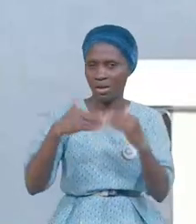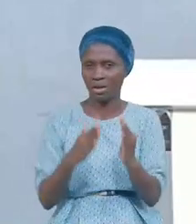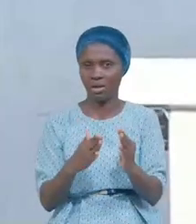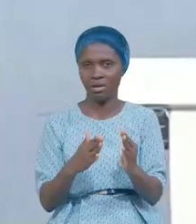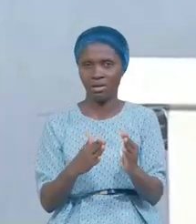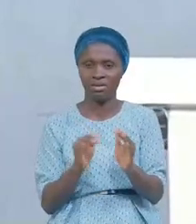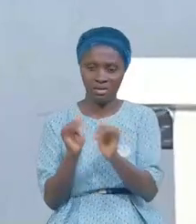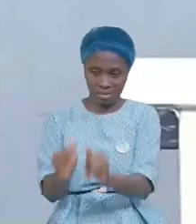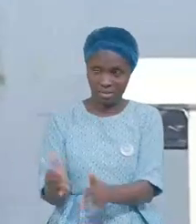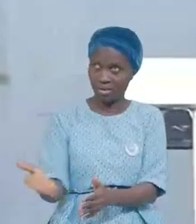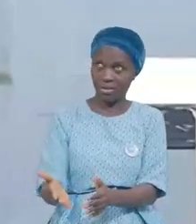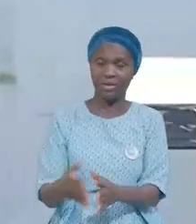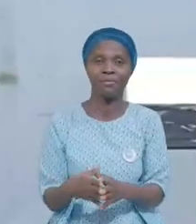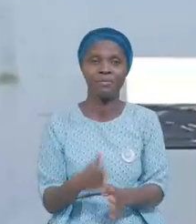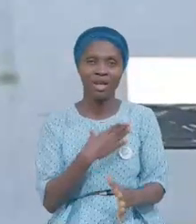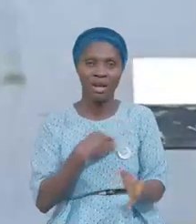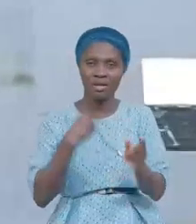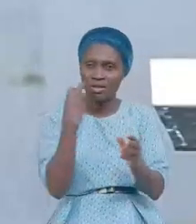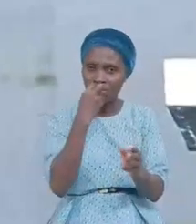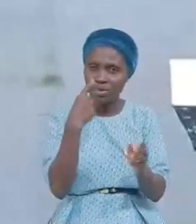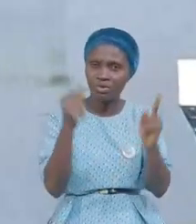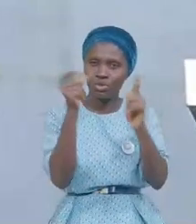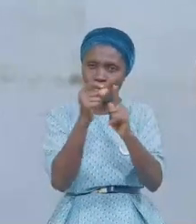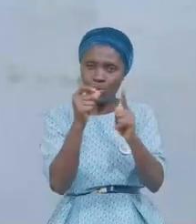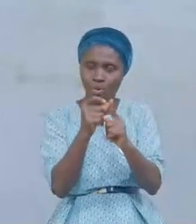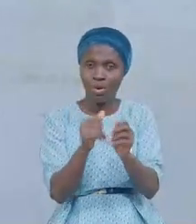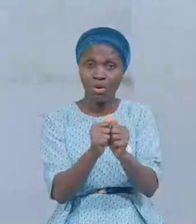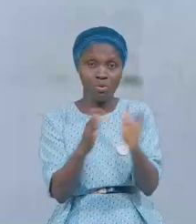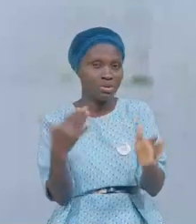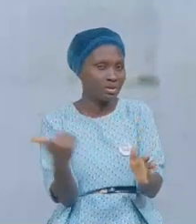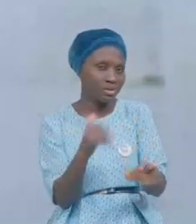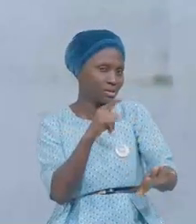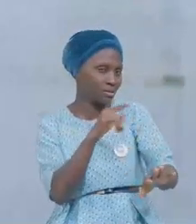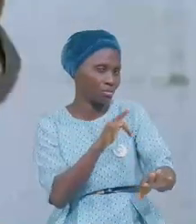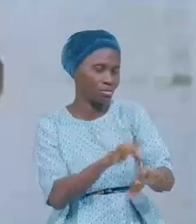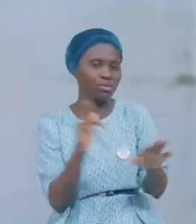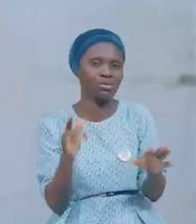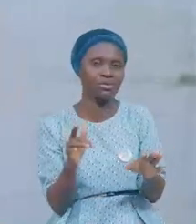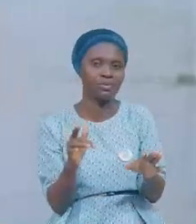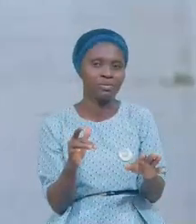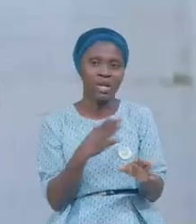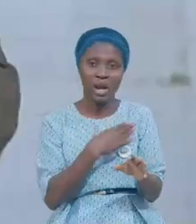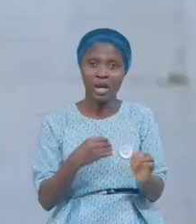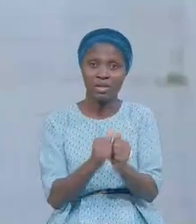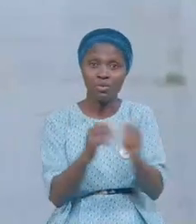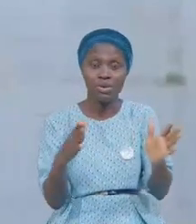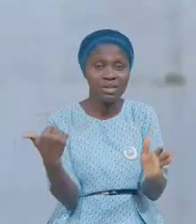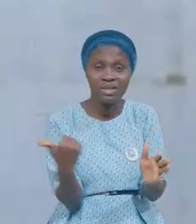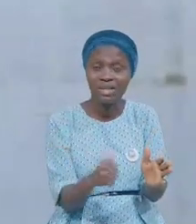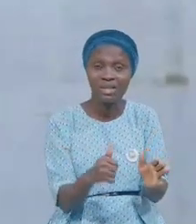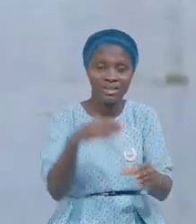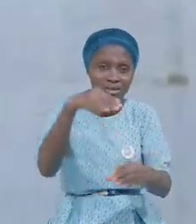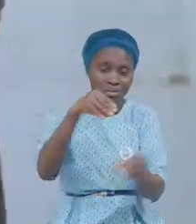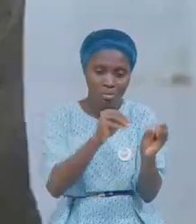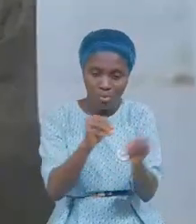Reste là où tu es et dis seulement un mot sans aucune touche et sans imposer même les